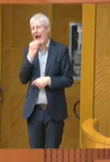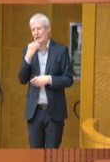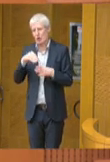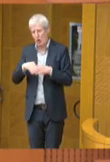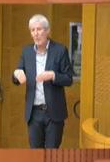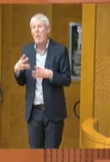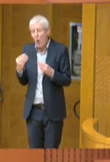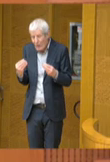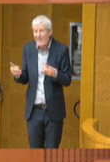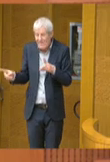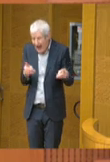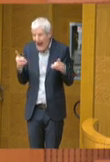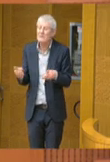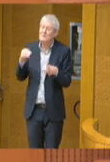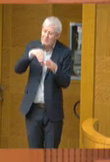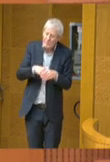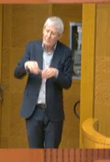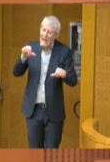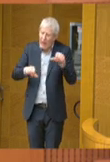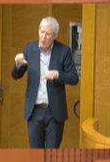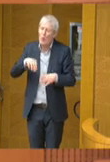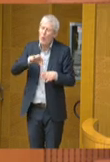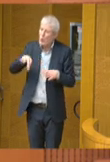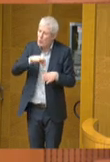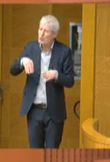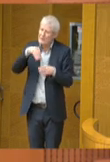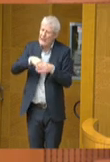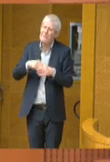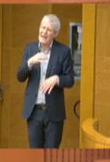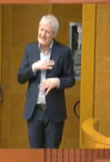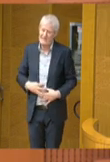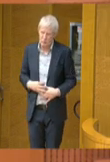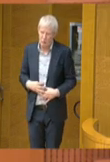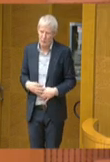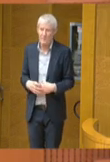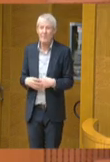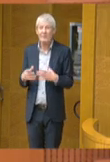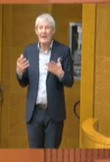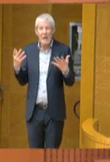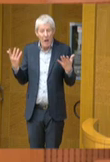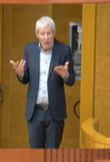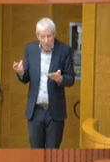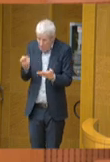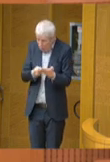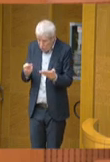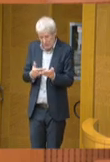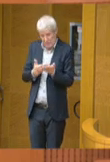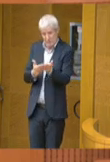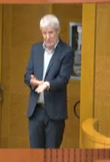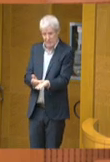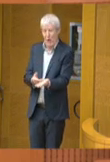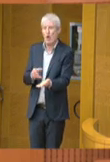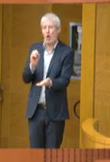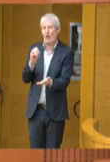si sviluppano proprio nei laboratori di cucina del nostro istituto. Il progetto viene presentato dalla